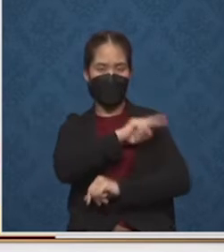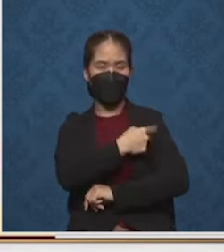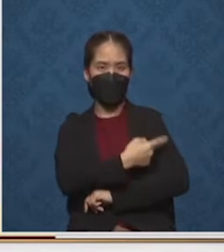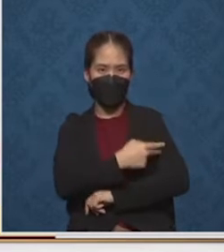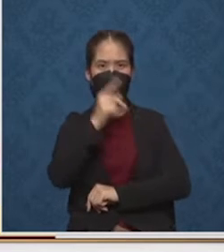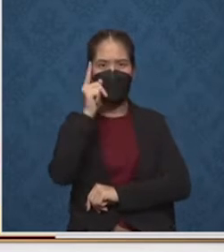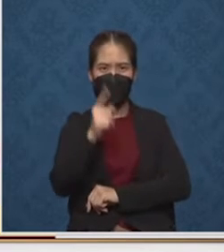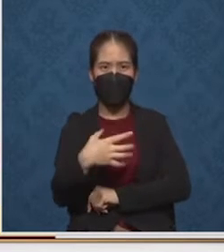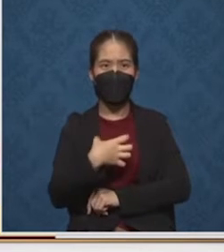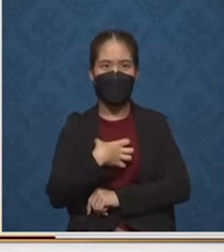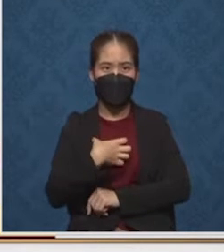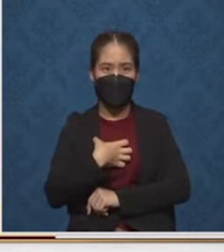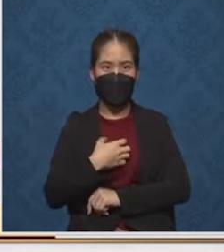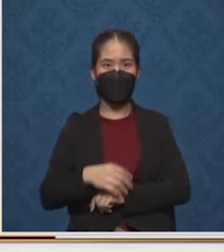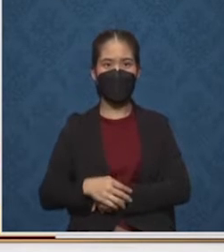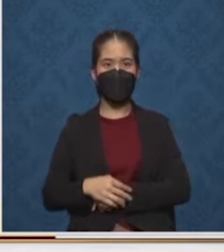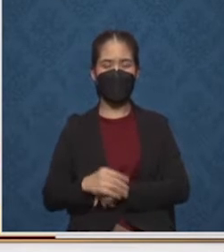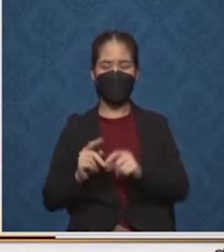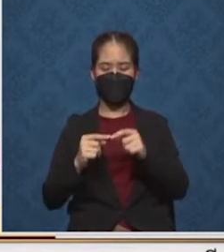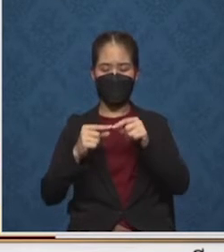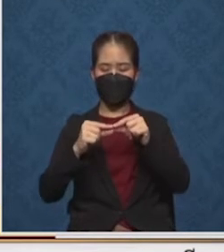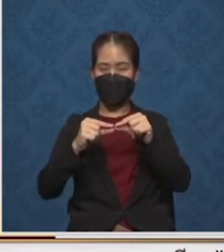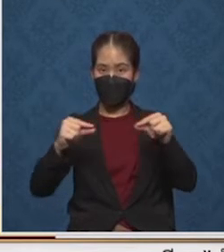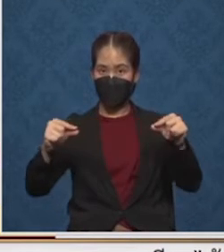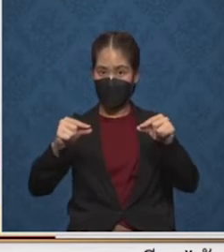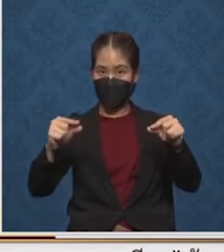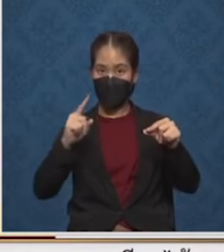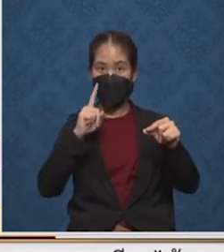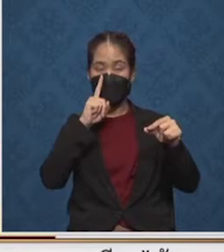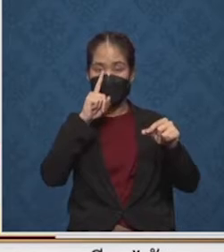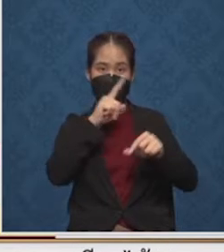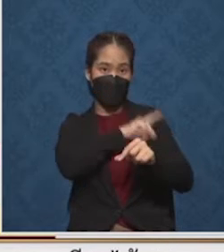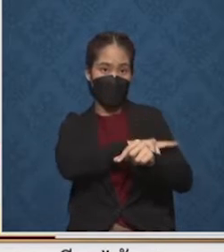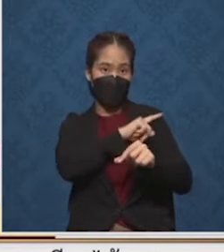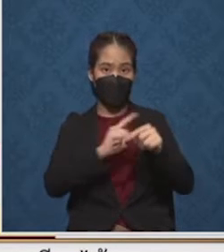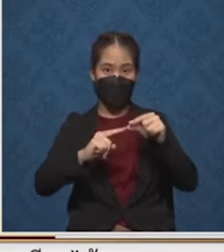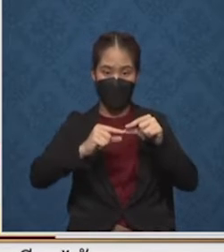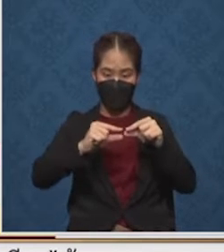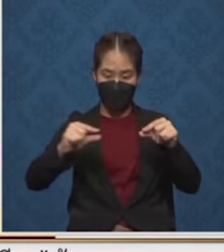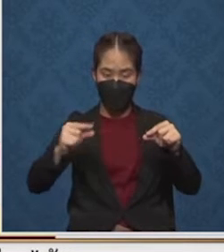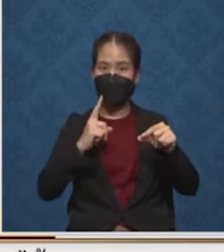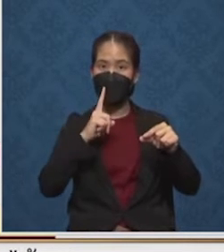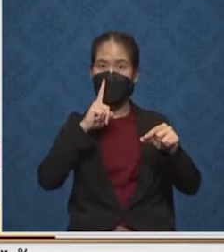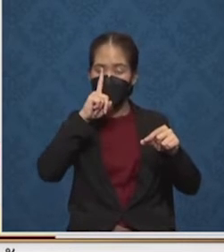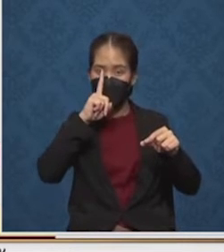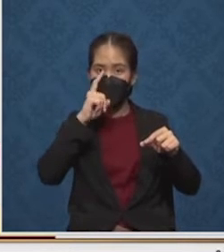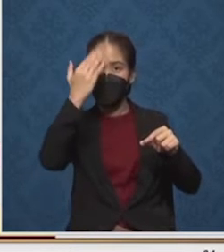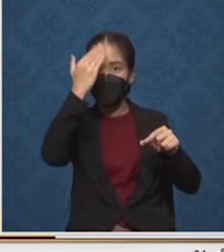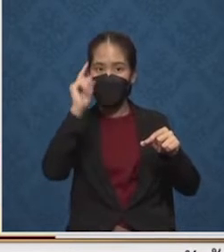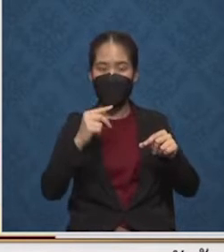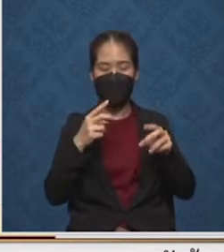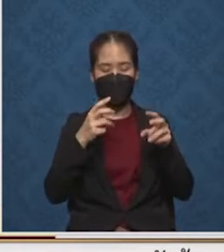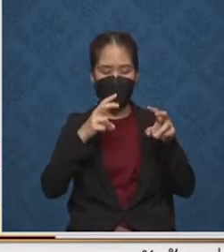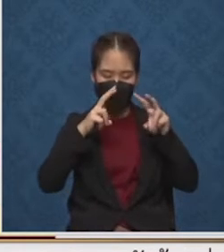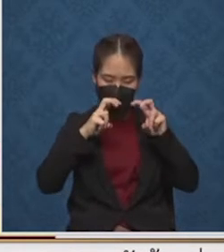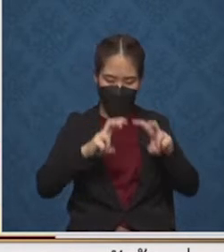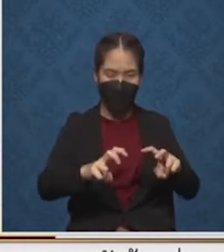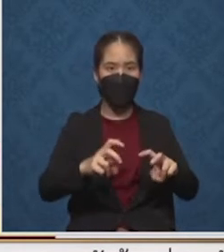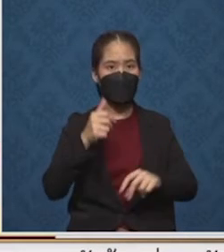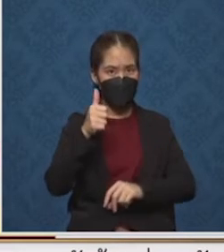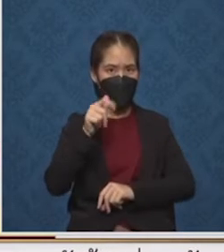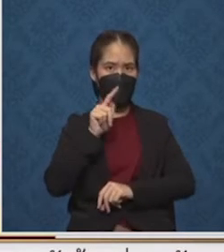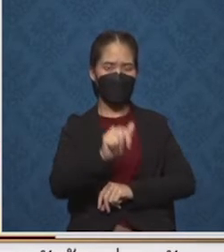เขาต้องการไอ้ก้านยาวแหย่เข้าเป็นโพรงจมูกที่ต้นคอแล้วเอามาตรวจเพราะว่าการไม่ได้ใช้มันแม่น